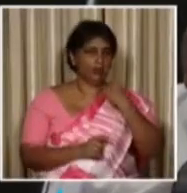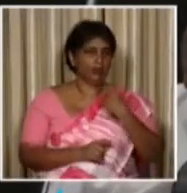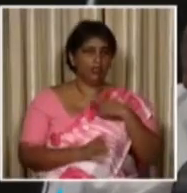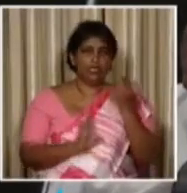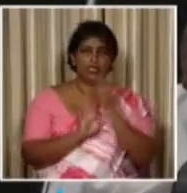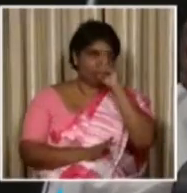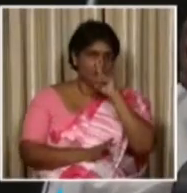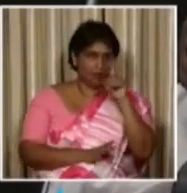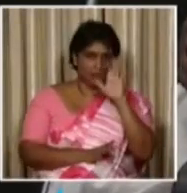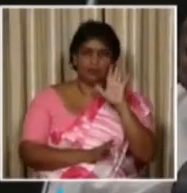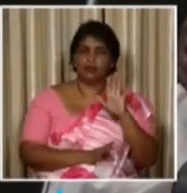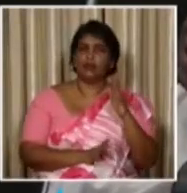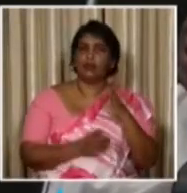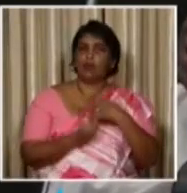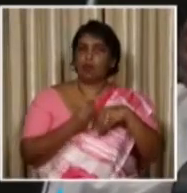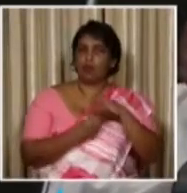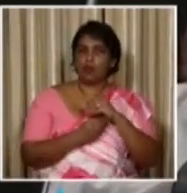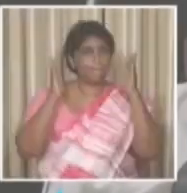මාසේ වෙනකොට විතරක් පොහොර මිටි